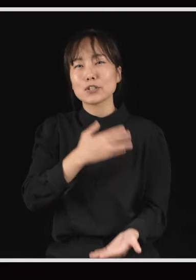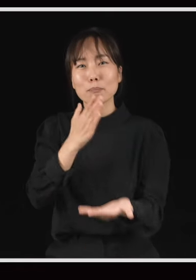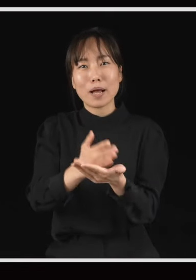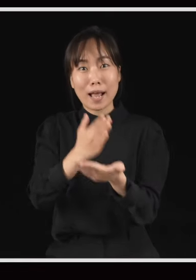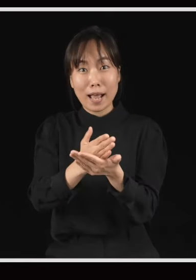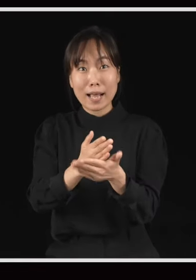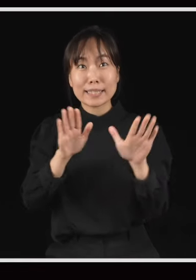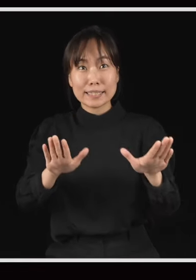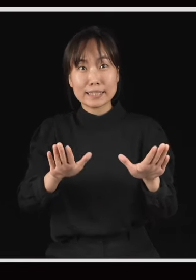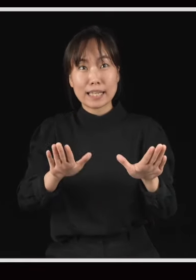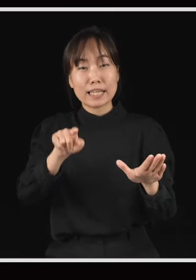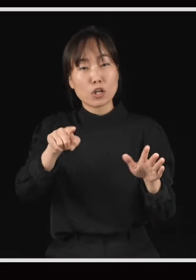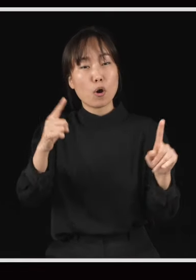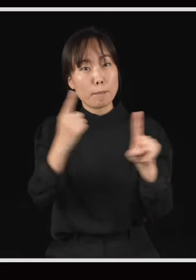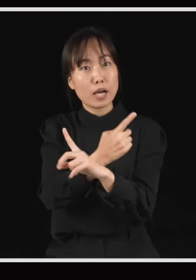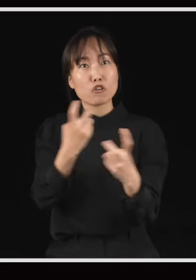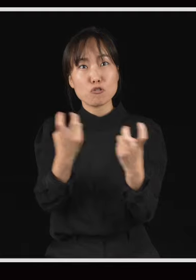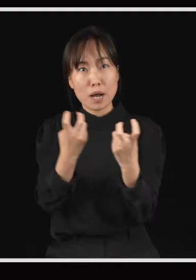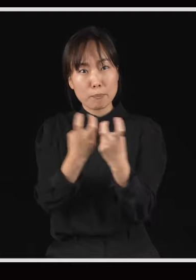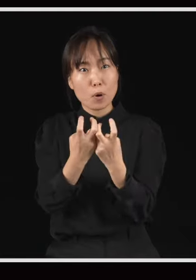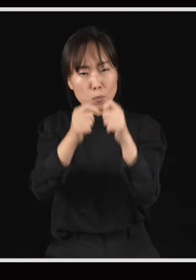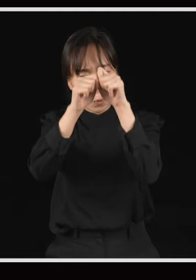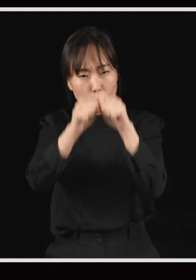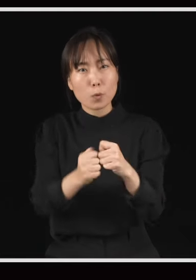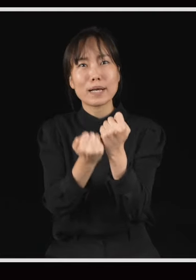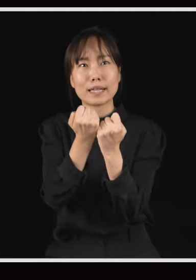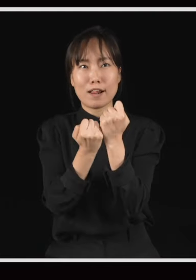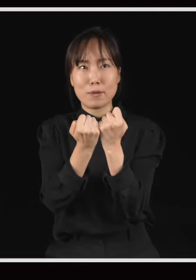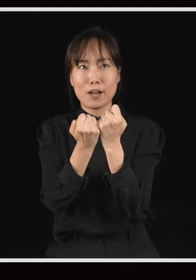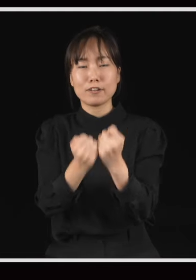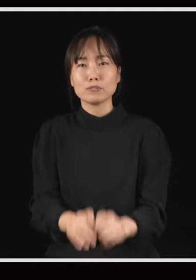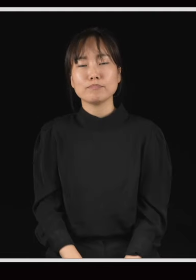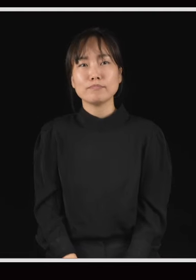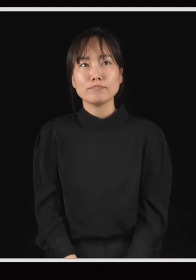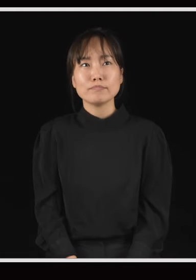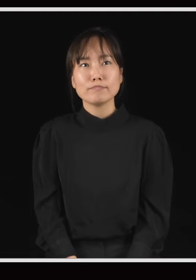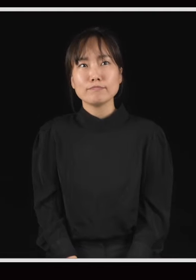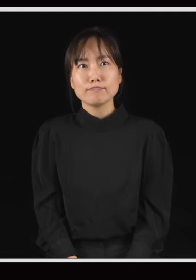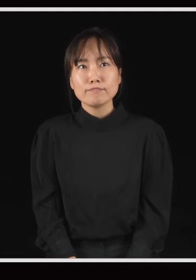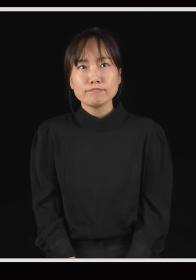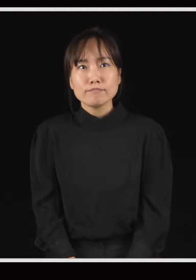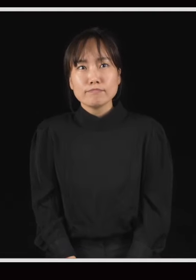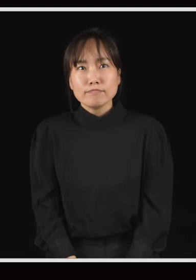어떻게 리모델링을 하면 되는지를 좀 더 구체적으로 말씀을 드리려고 합니다.